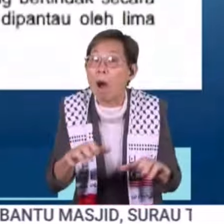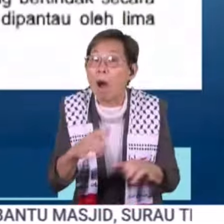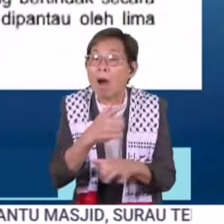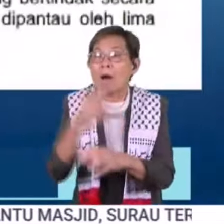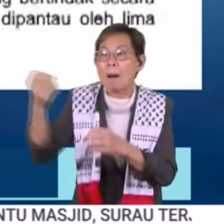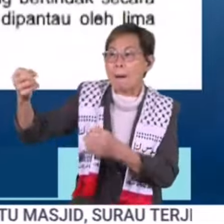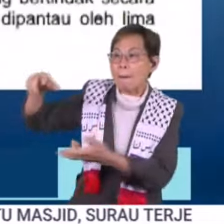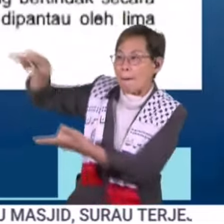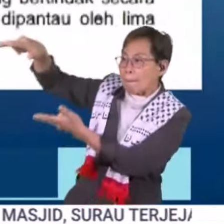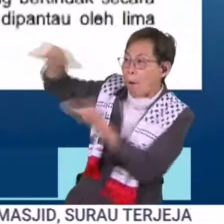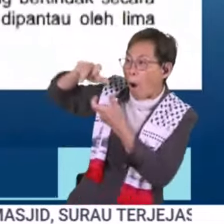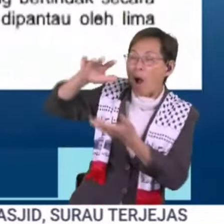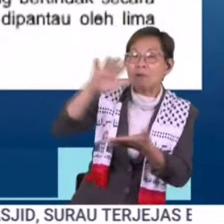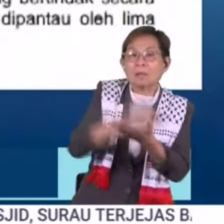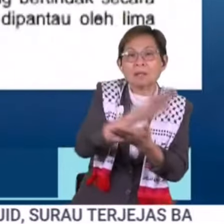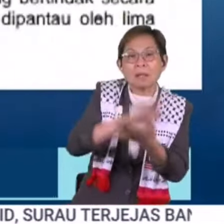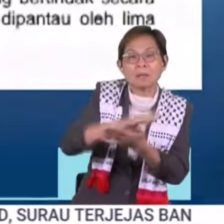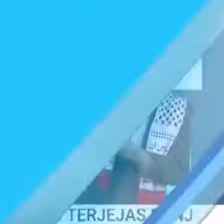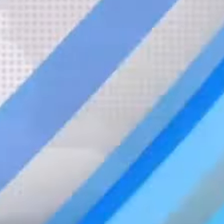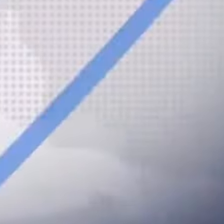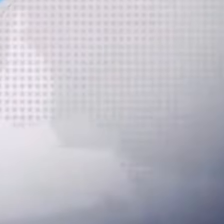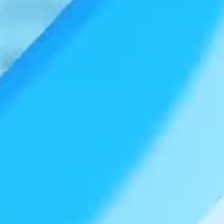daripada kertas Pandora.